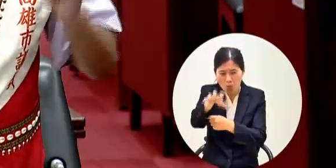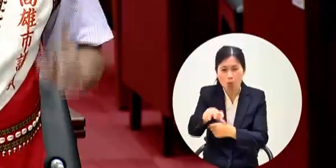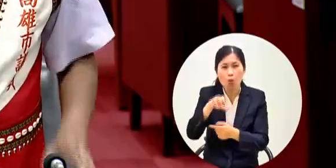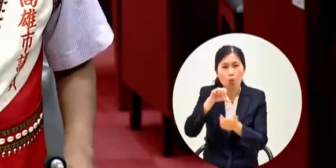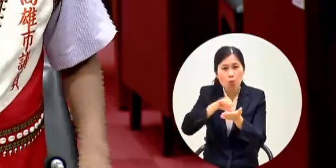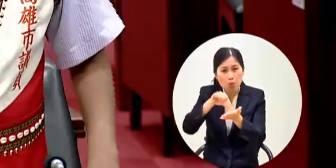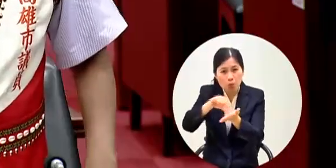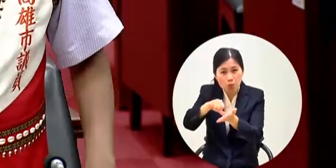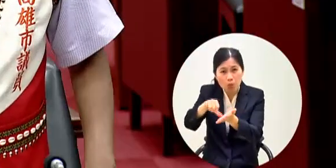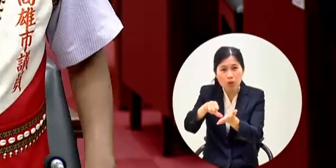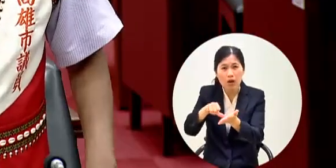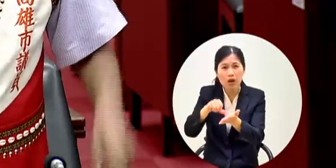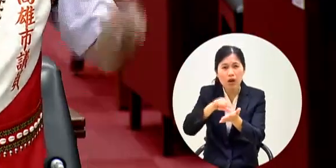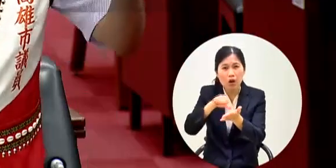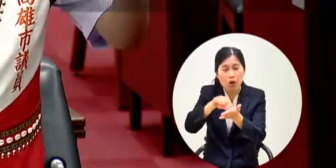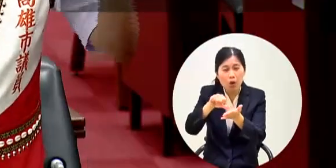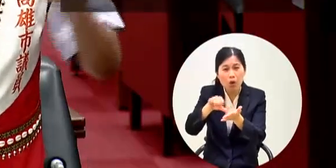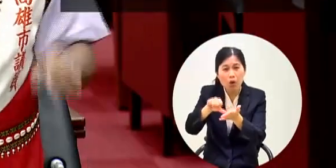在原住民的地方，